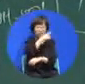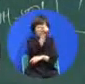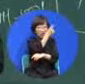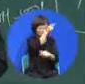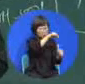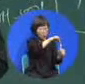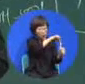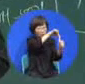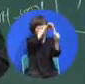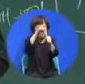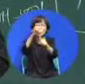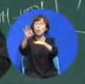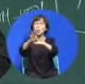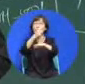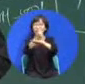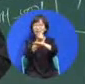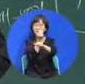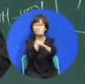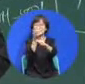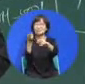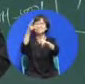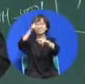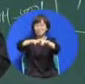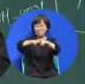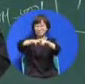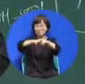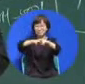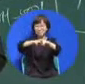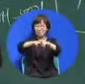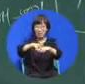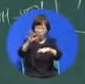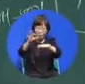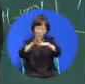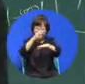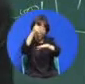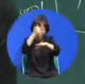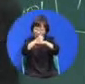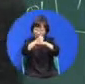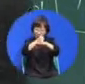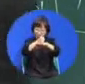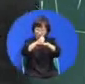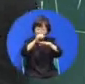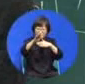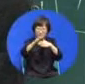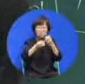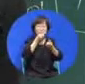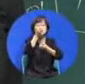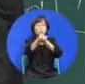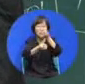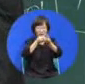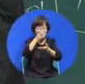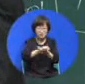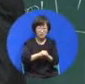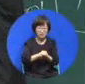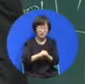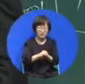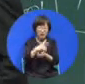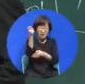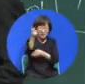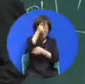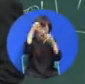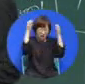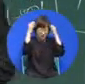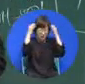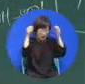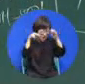king. 왕이 되고 난 뒤에 다윗이 고백했습니다. And after becoming the king, David confessed. 도망다닐 때 여호와는 나의 목자시다. When he was